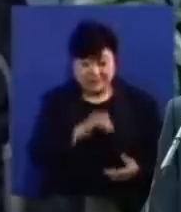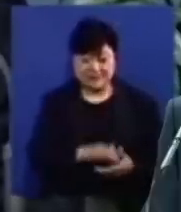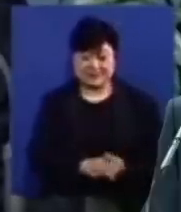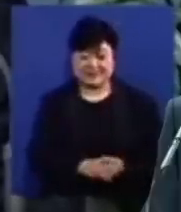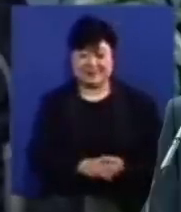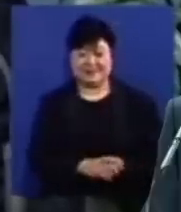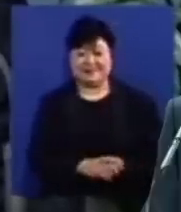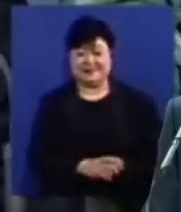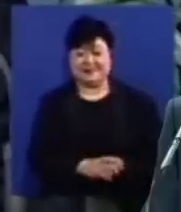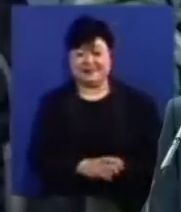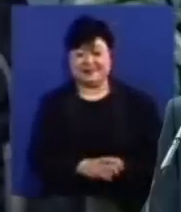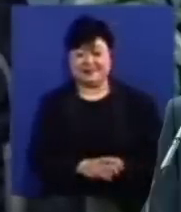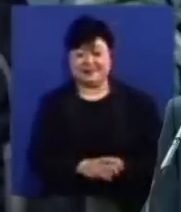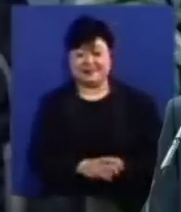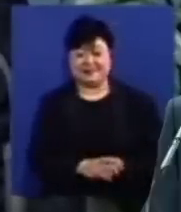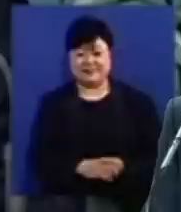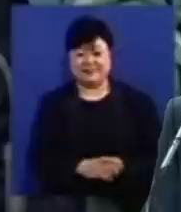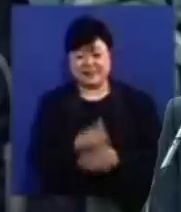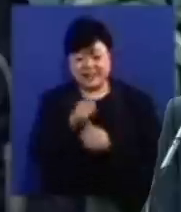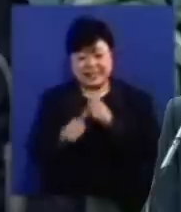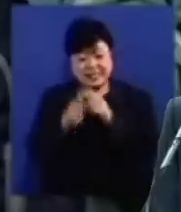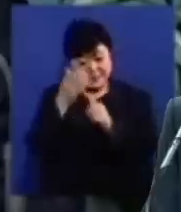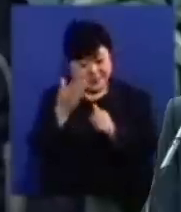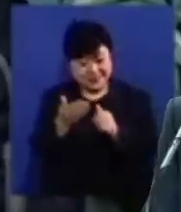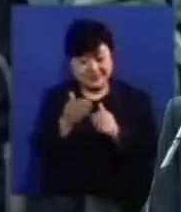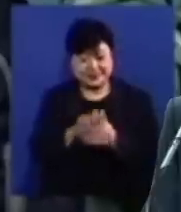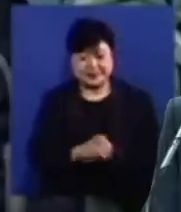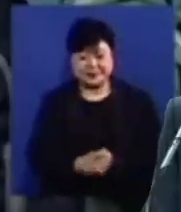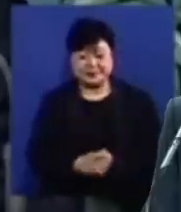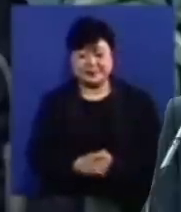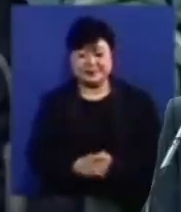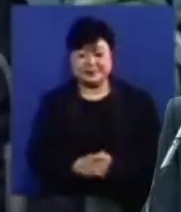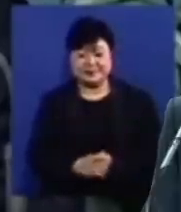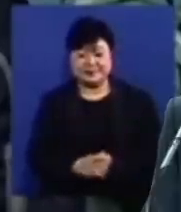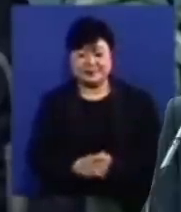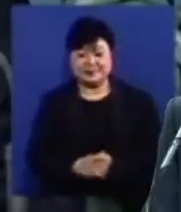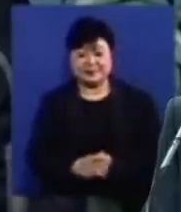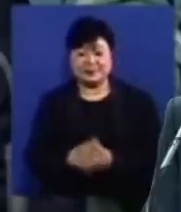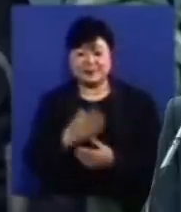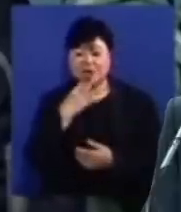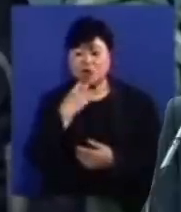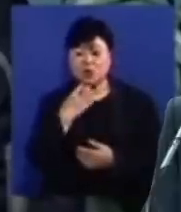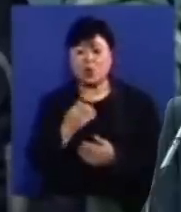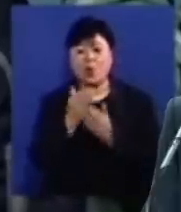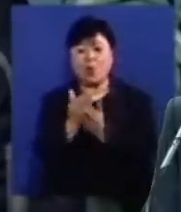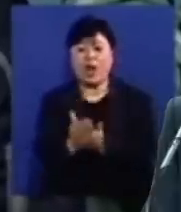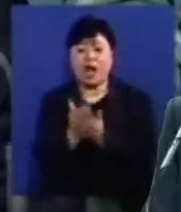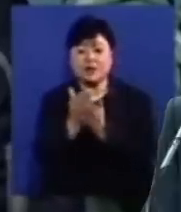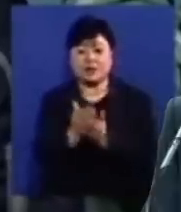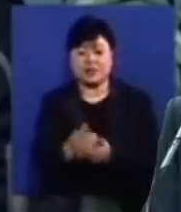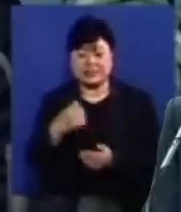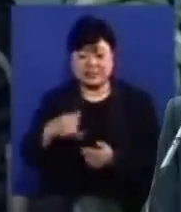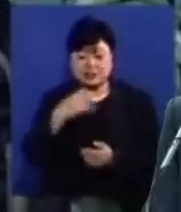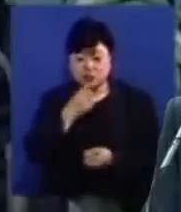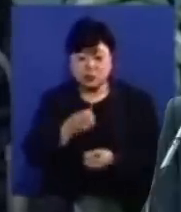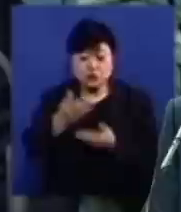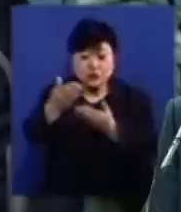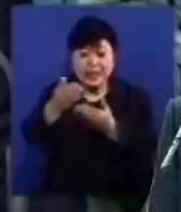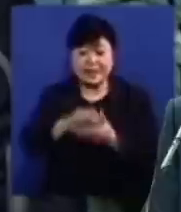이런 하나님께서 노아를 통해서 자식들에게 축복할 때